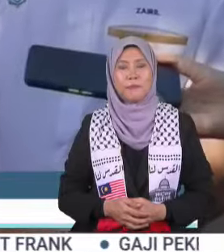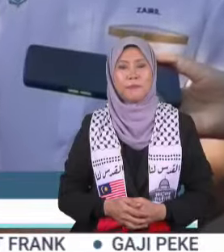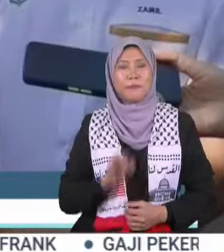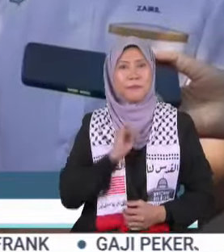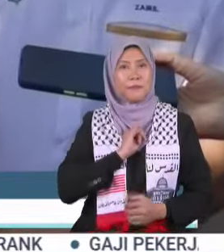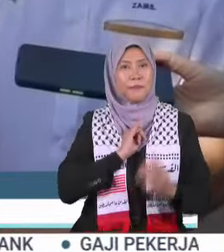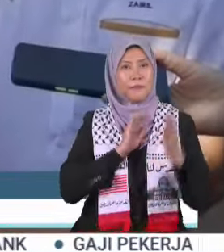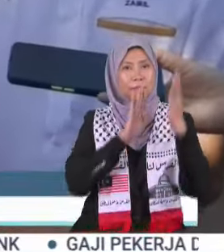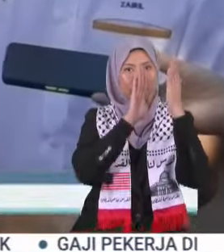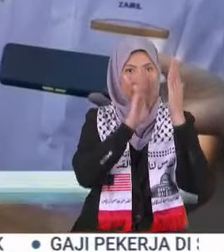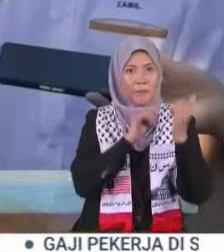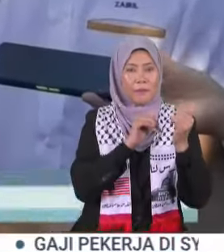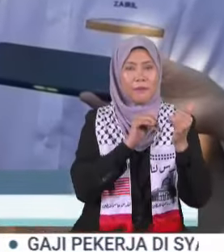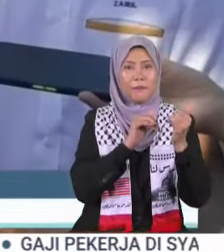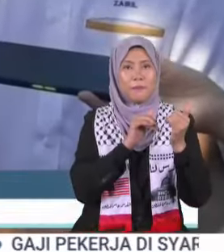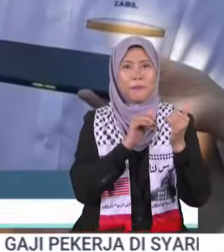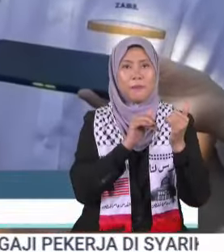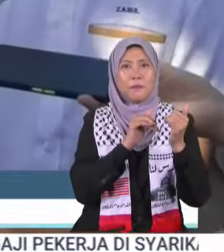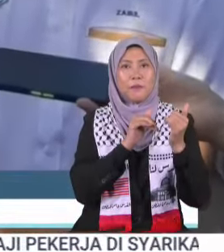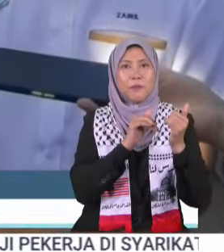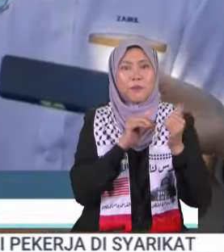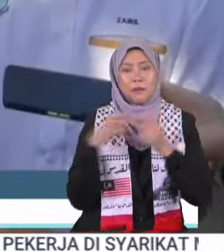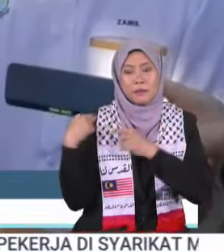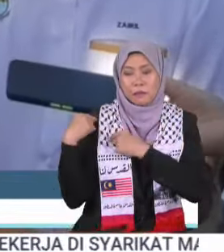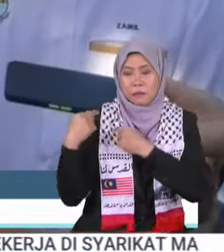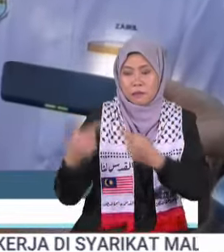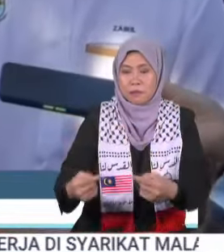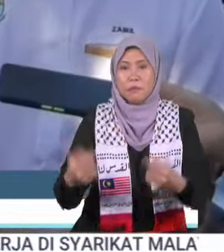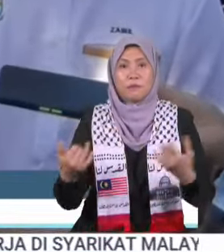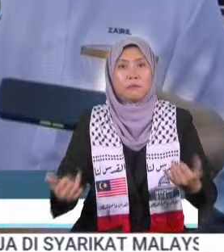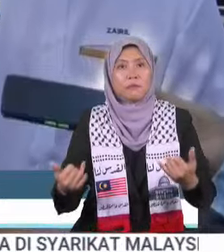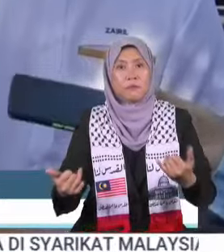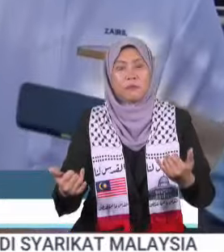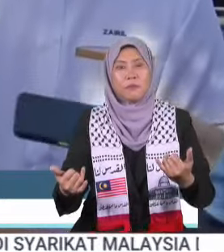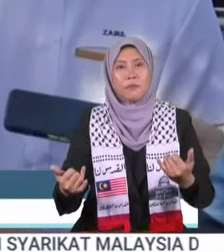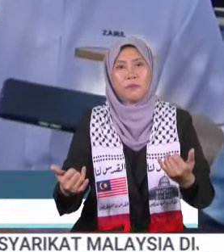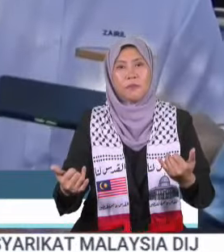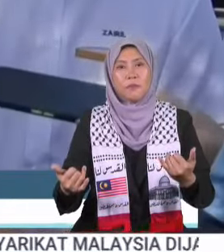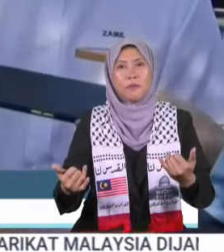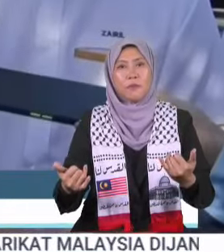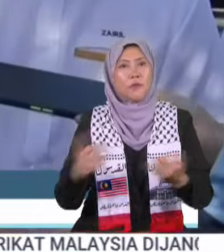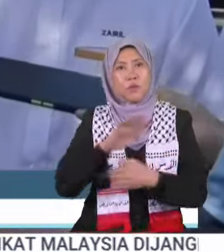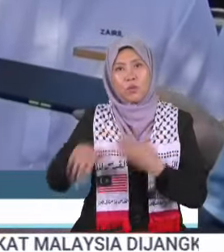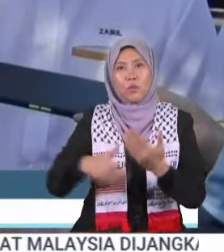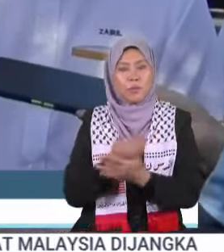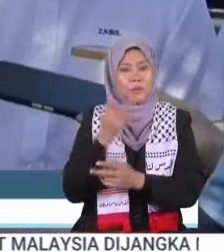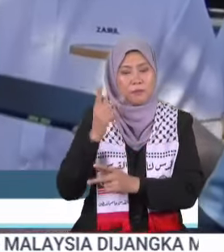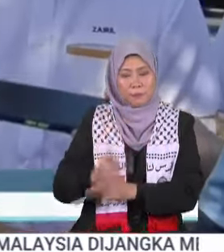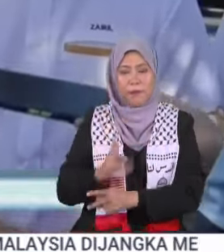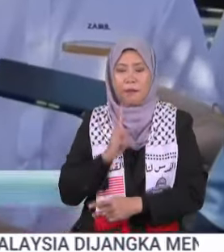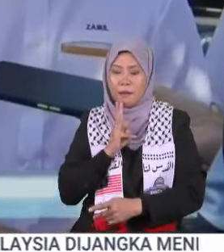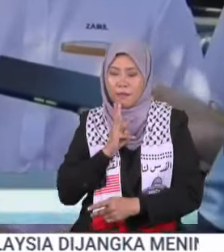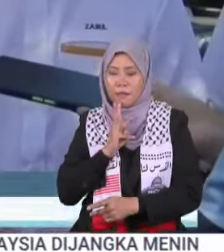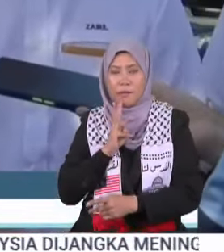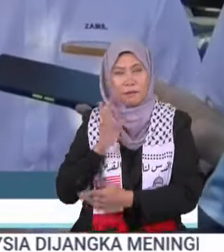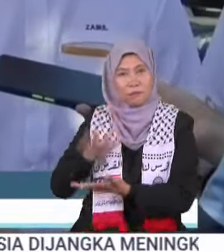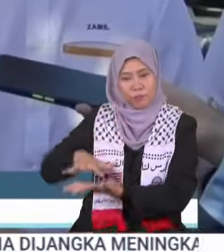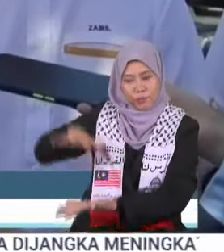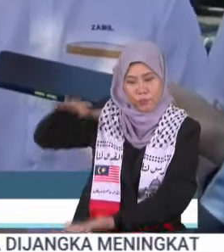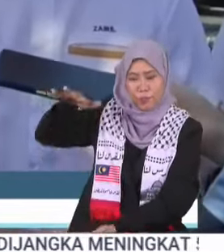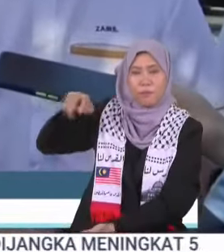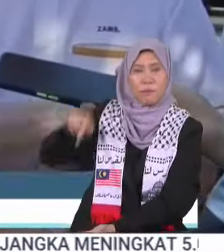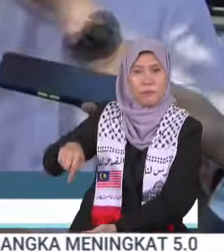Saya harap sehingga kini semua pun sudah menyimpan air yang mencukupi yang